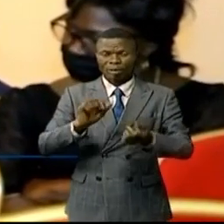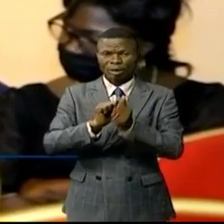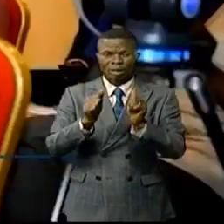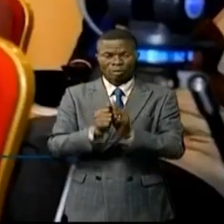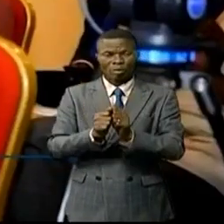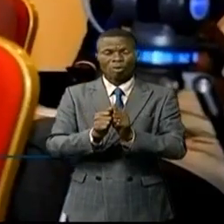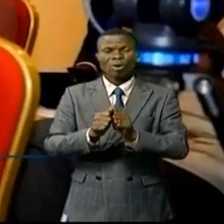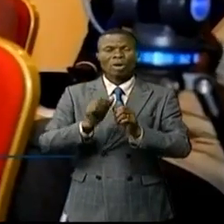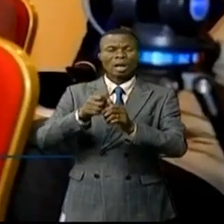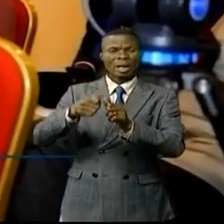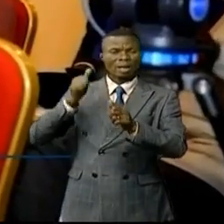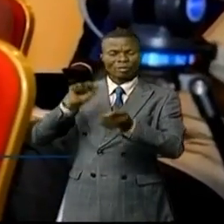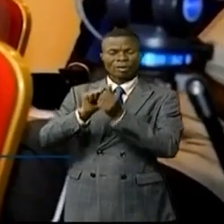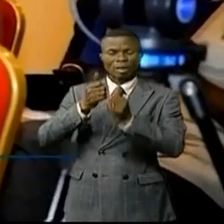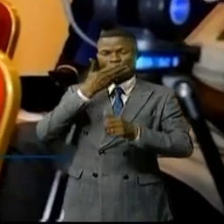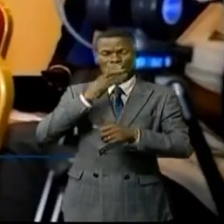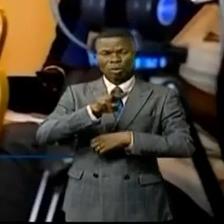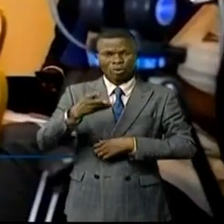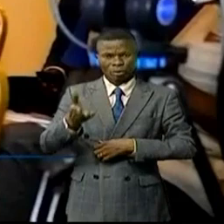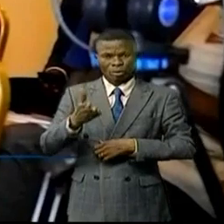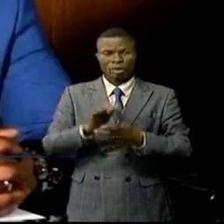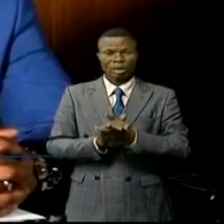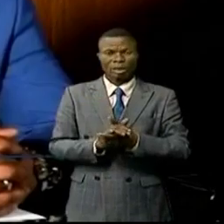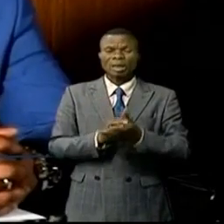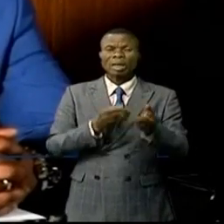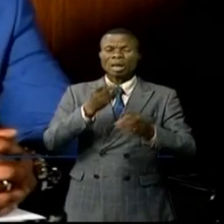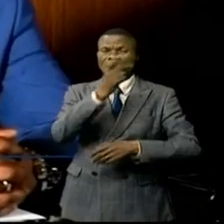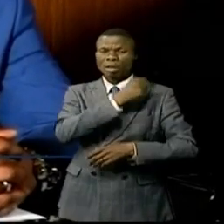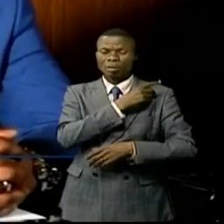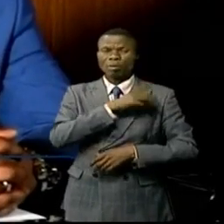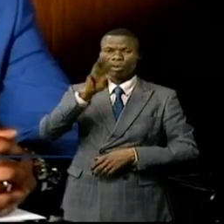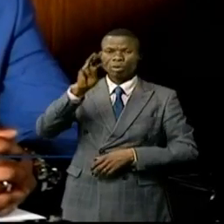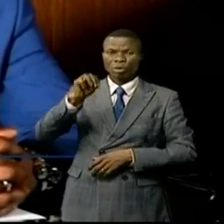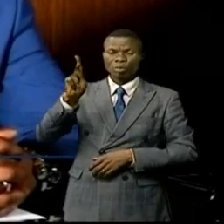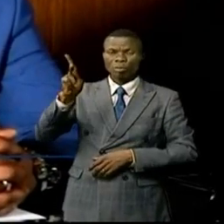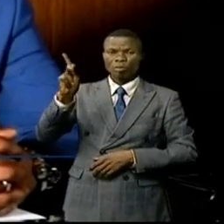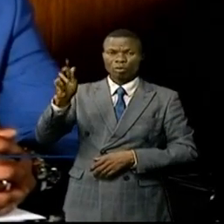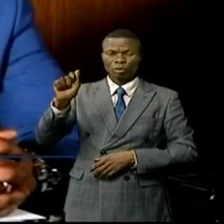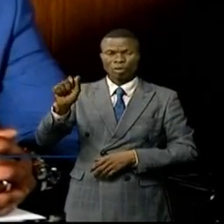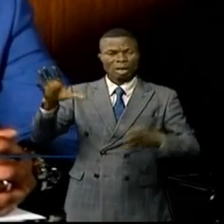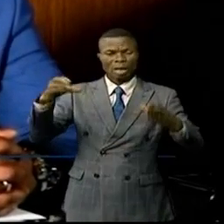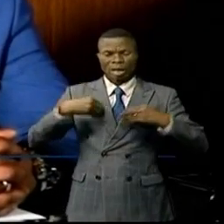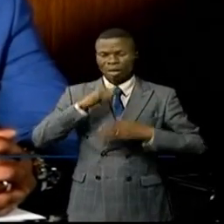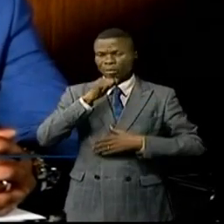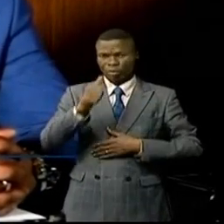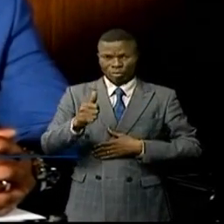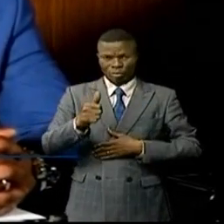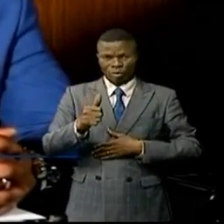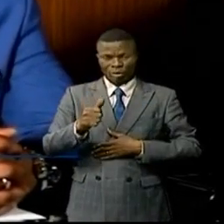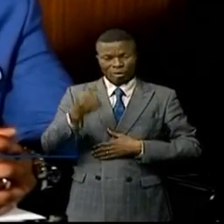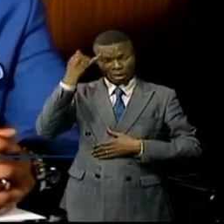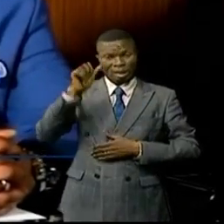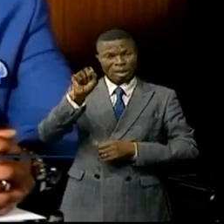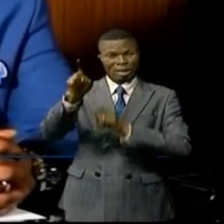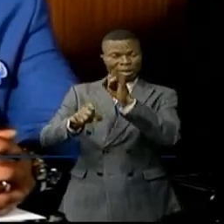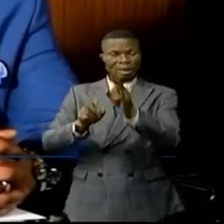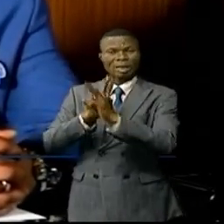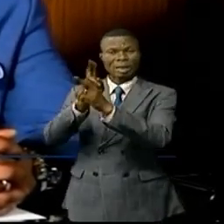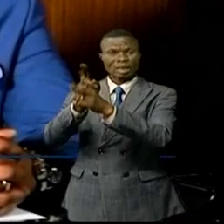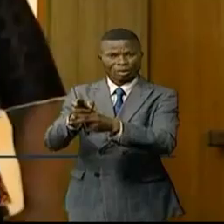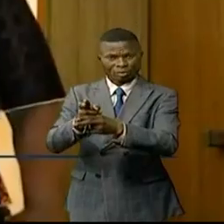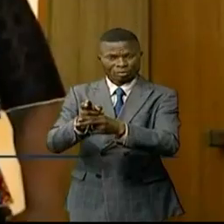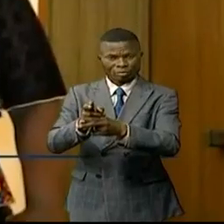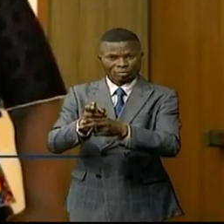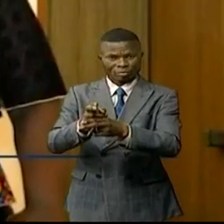gestionnaires de Pullman, a lâché Paul Mukendi sans en être pleinement convaincu. C'est dans le jeu des questions-réponses que